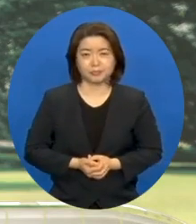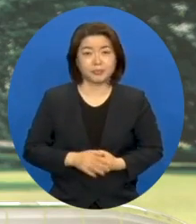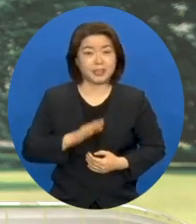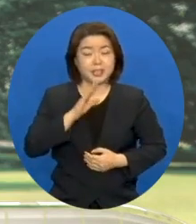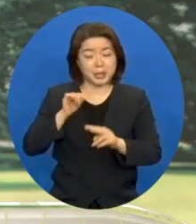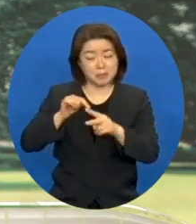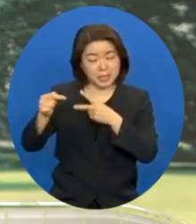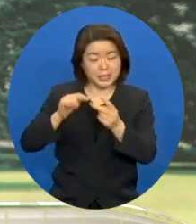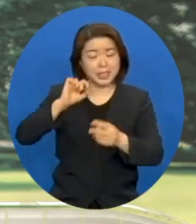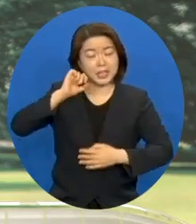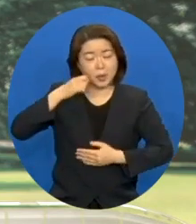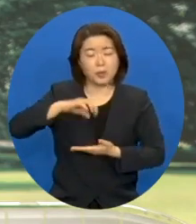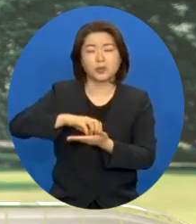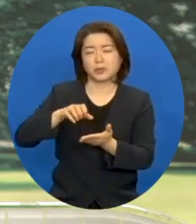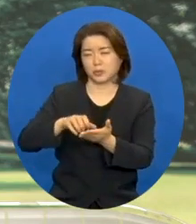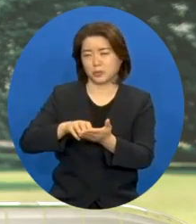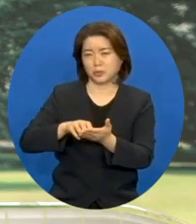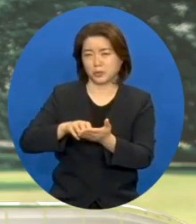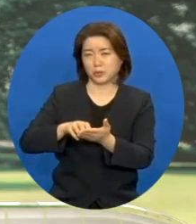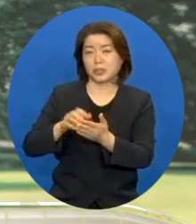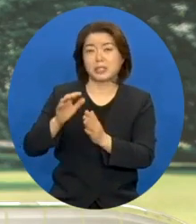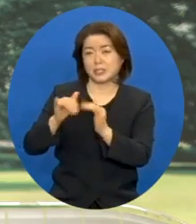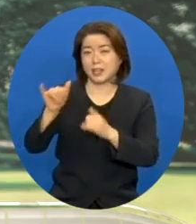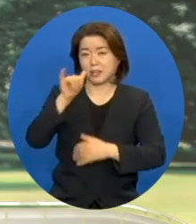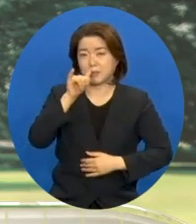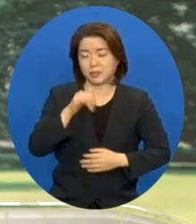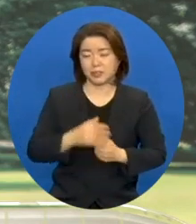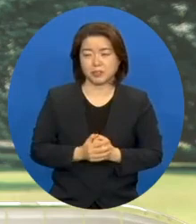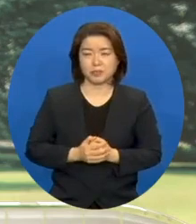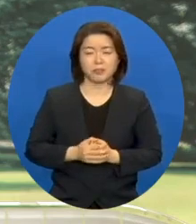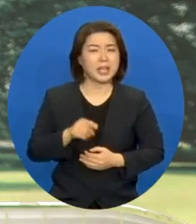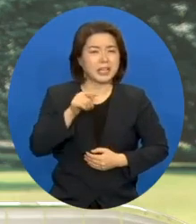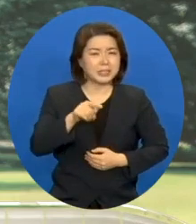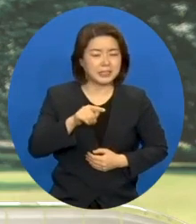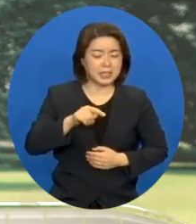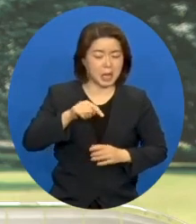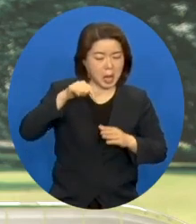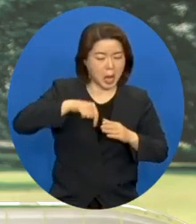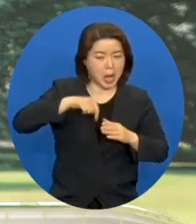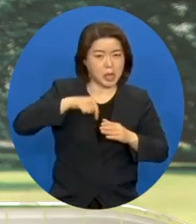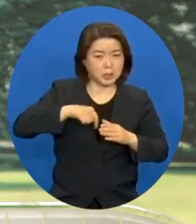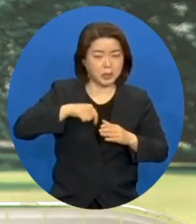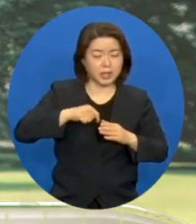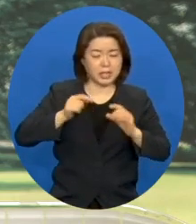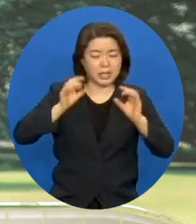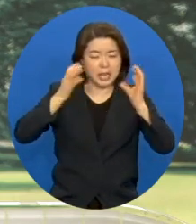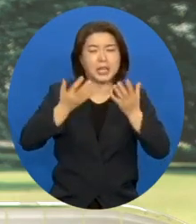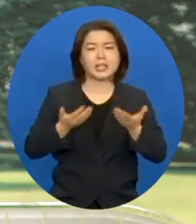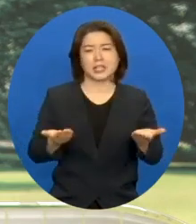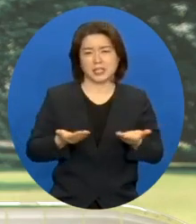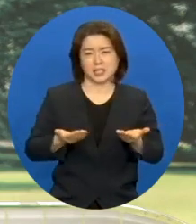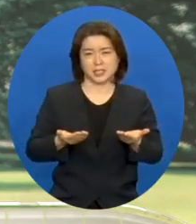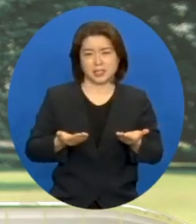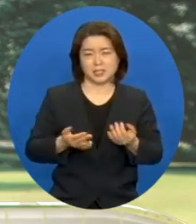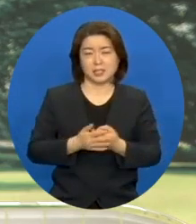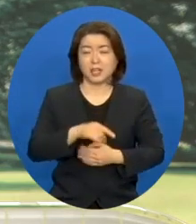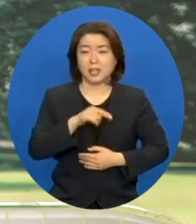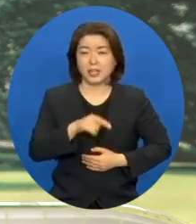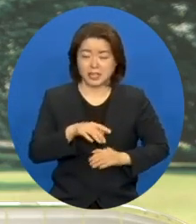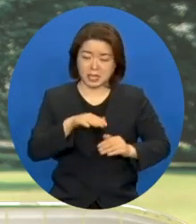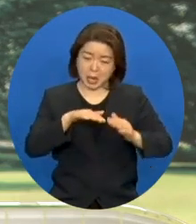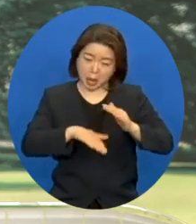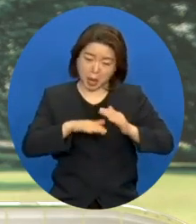정말 이해하기 어려울 정도입니다. 그게 바로 우리 속에 있는 어린아이의 일이에요. 이